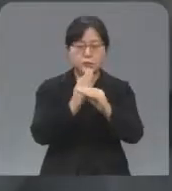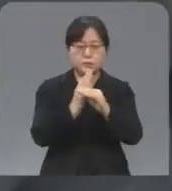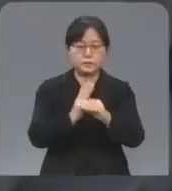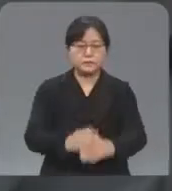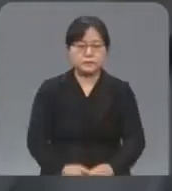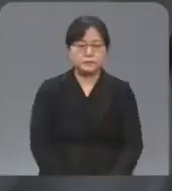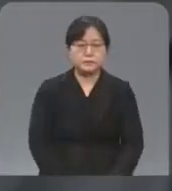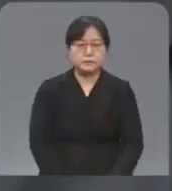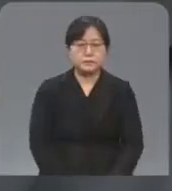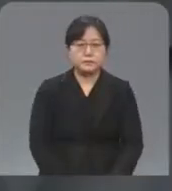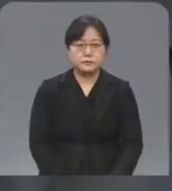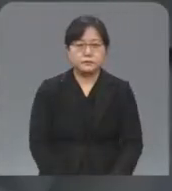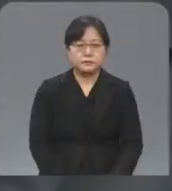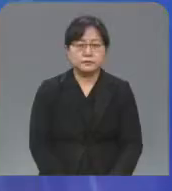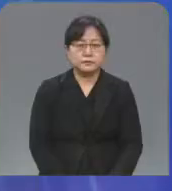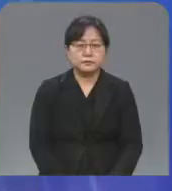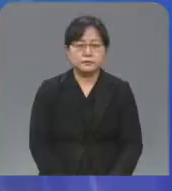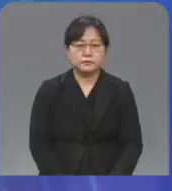있습니다.